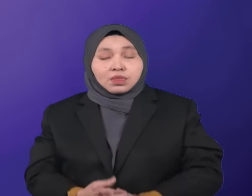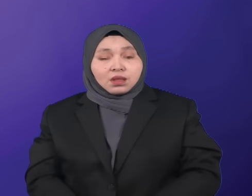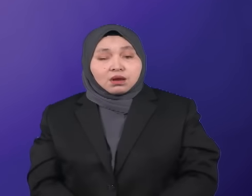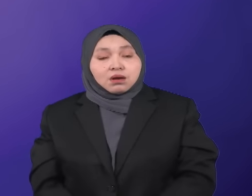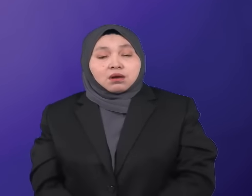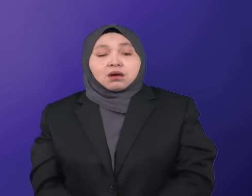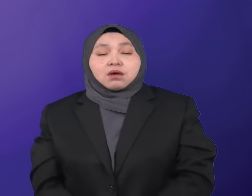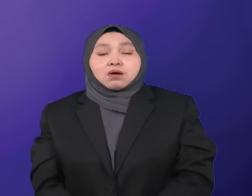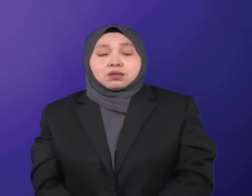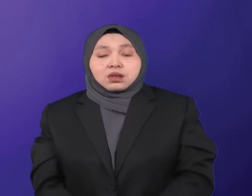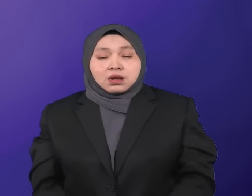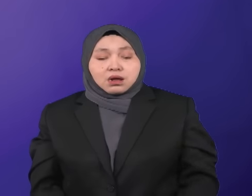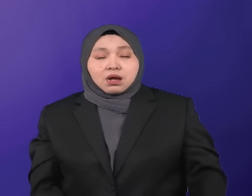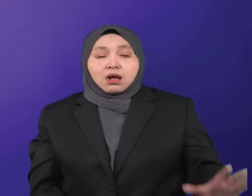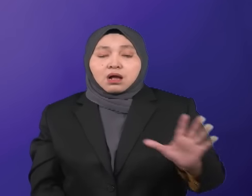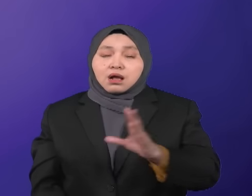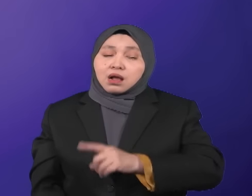النَّارِ